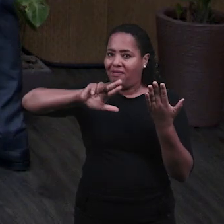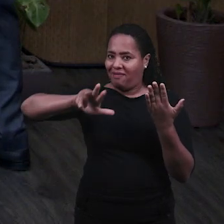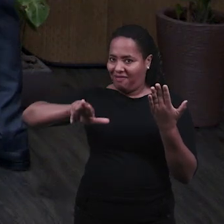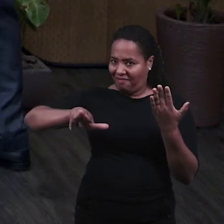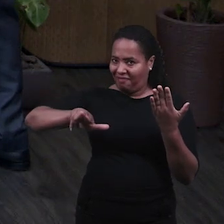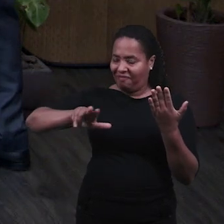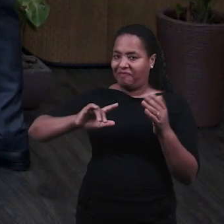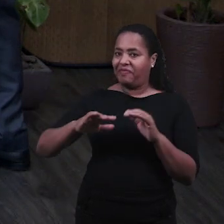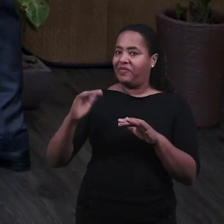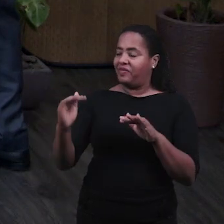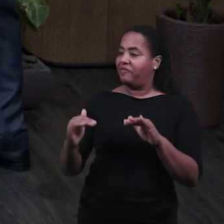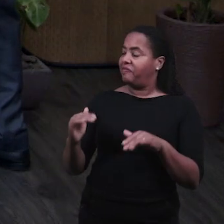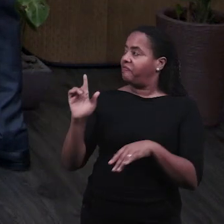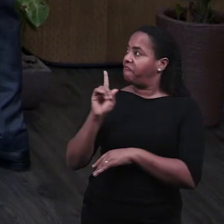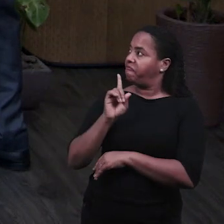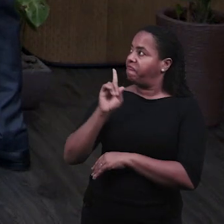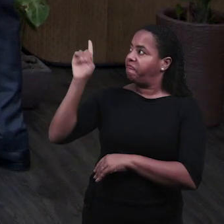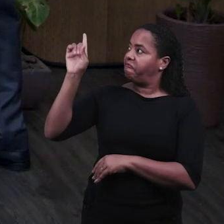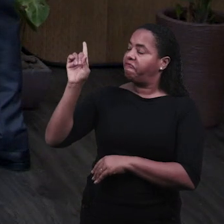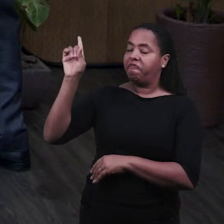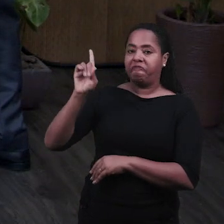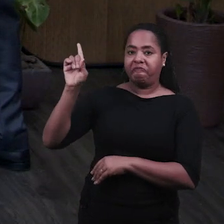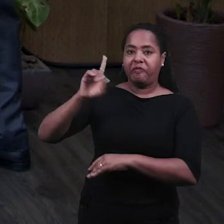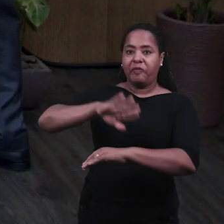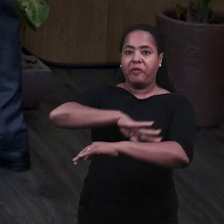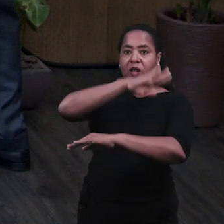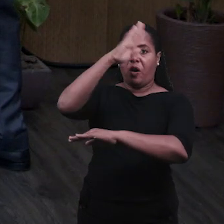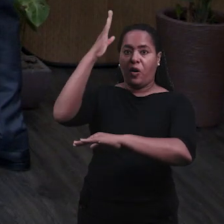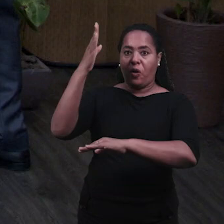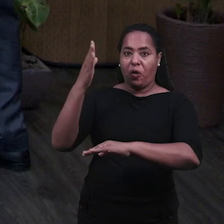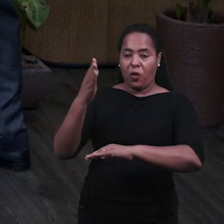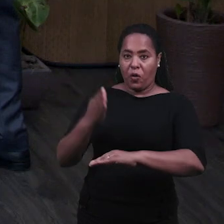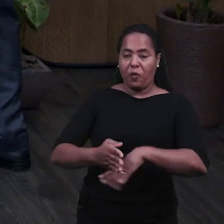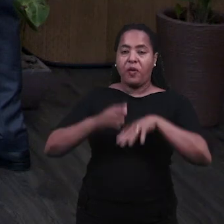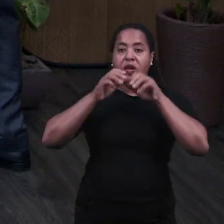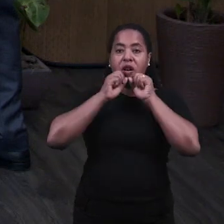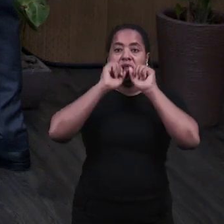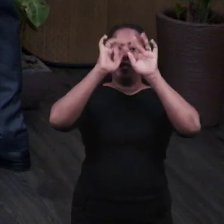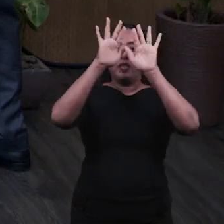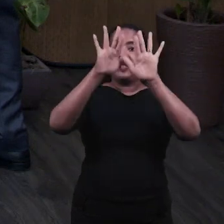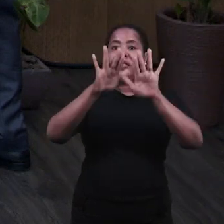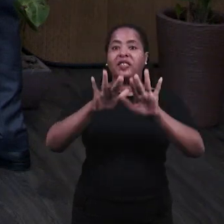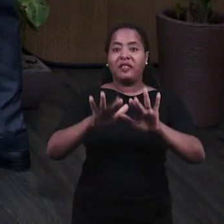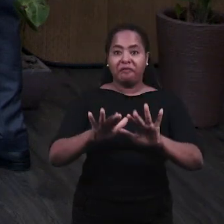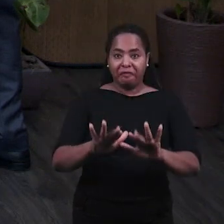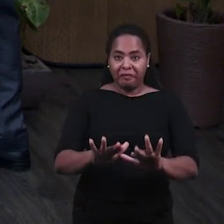des paraboles. Ici, plus loin, il y a le monde de la